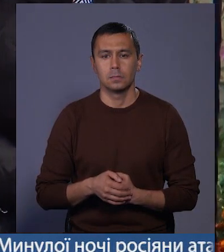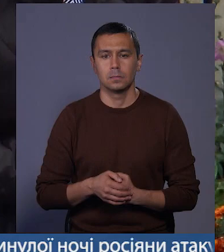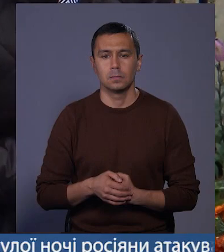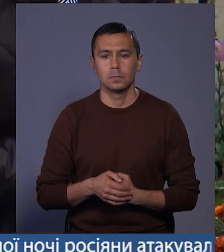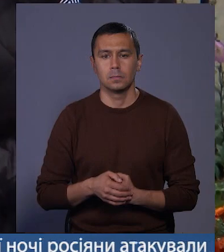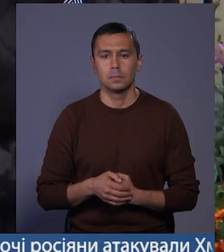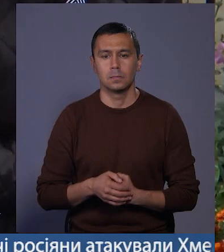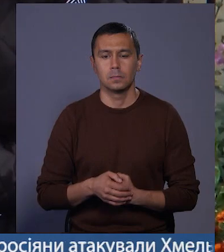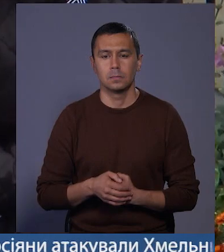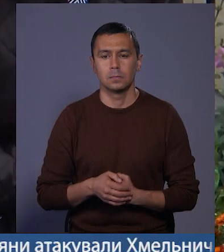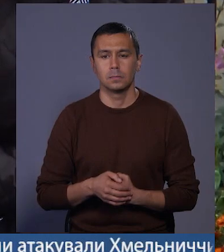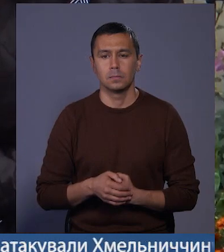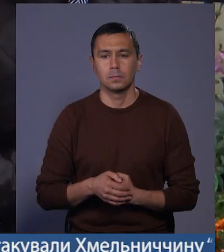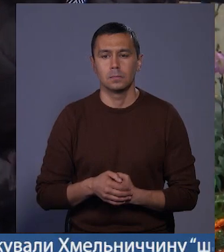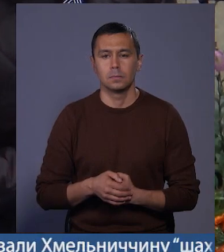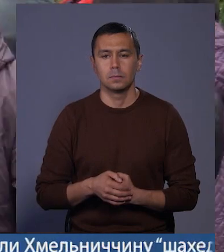Дякую.